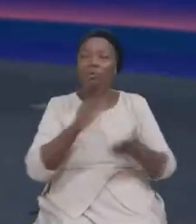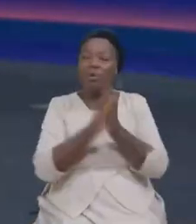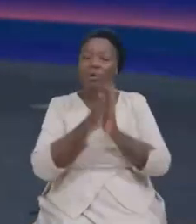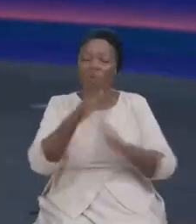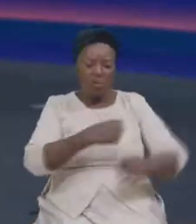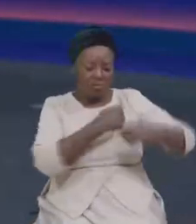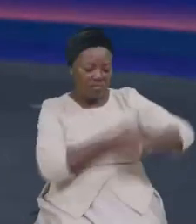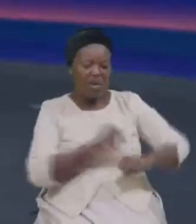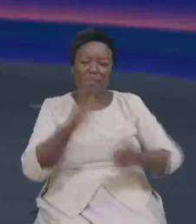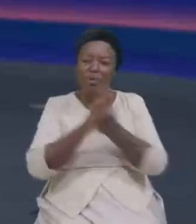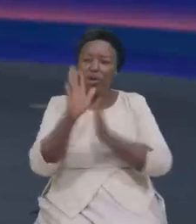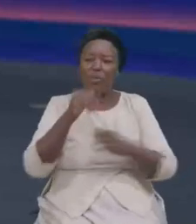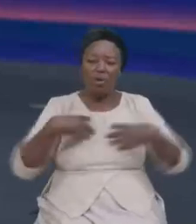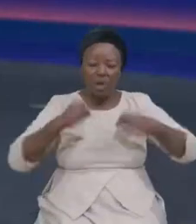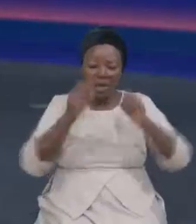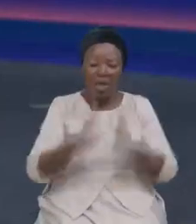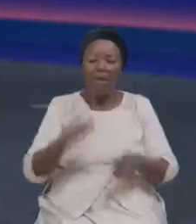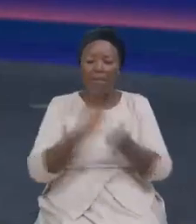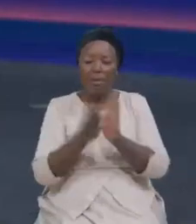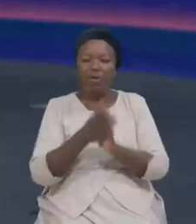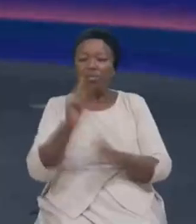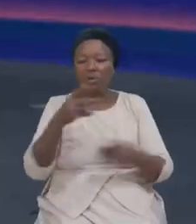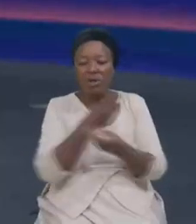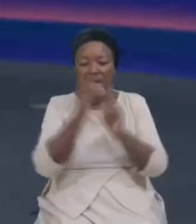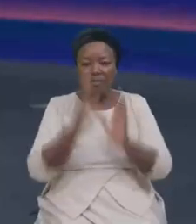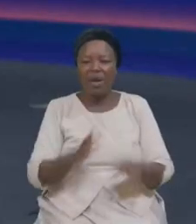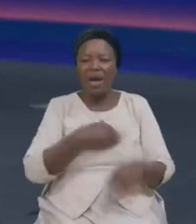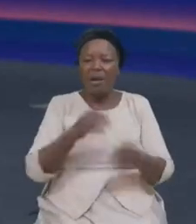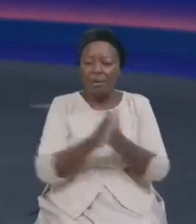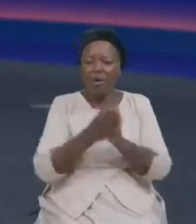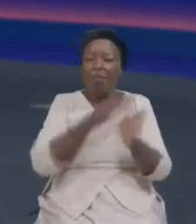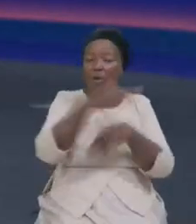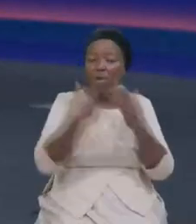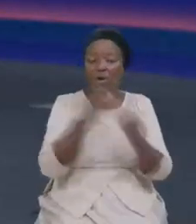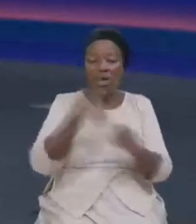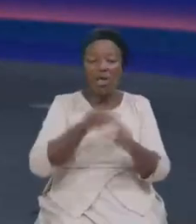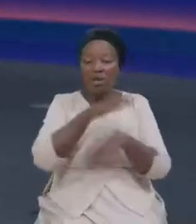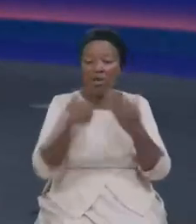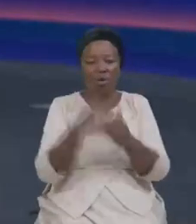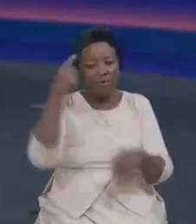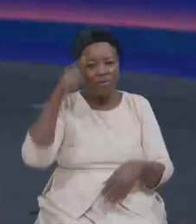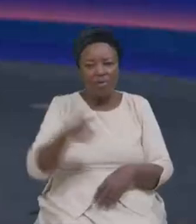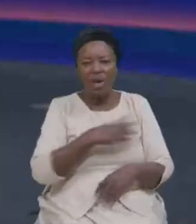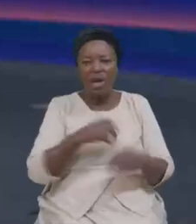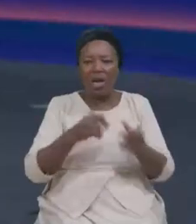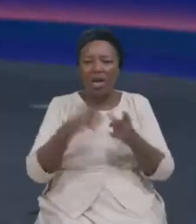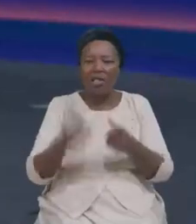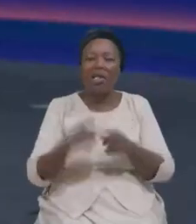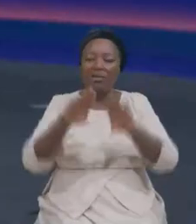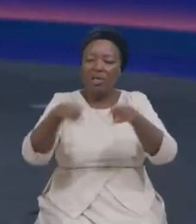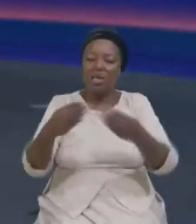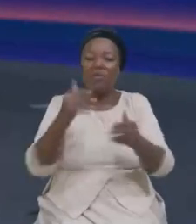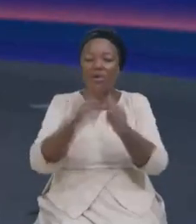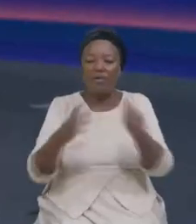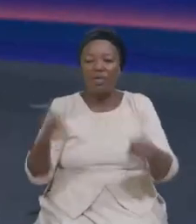guérison, il sera mon libérateur, il sera tout en tous pour moi. Alors je donne tout mon cœur